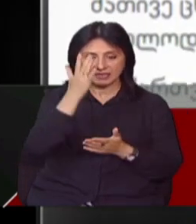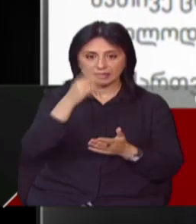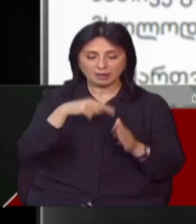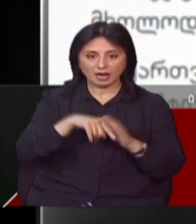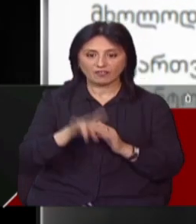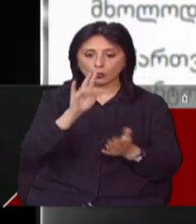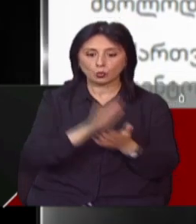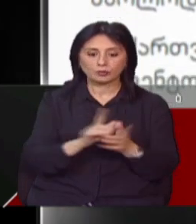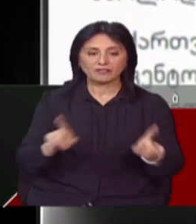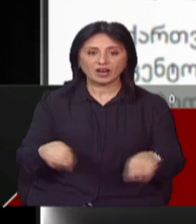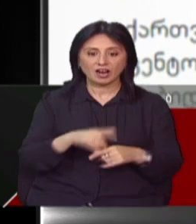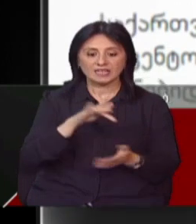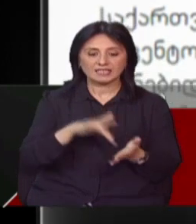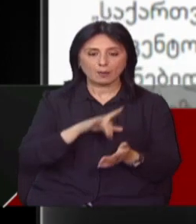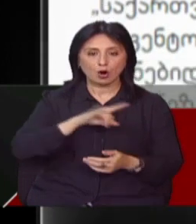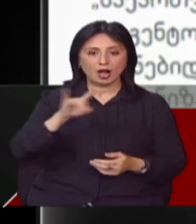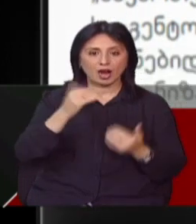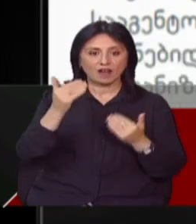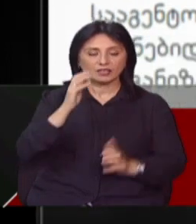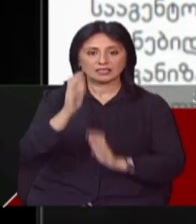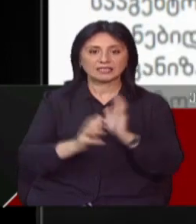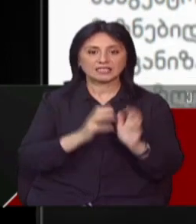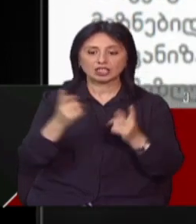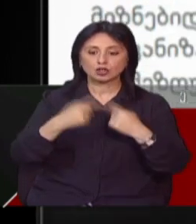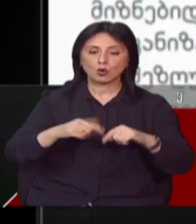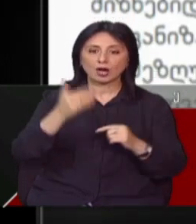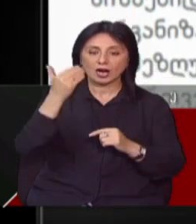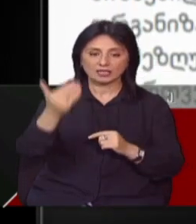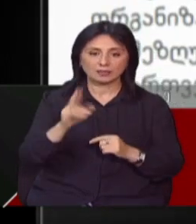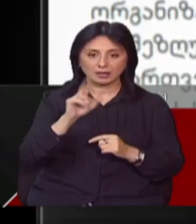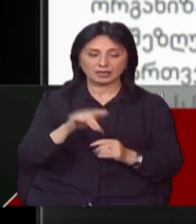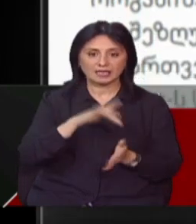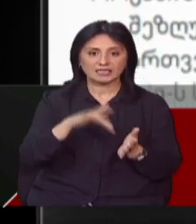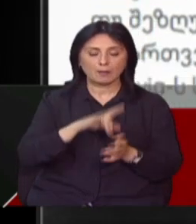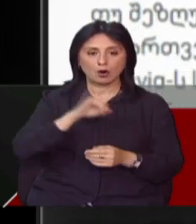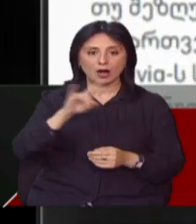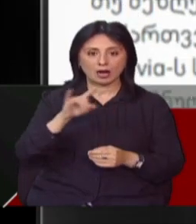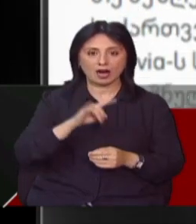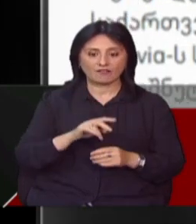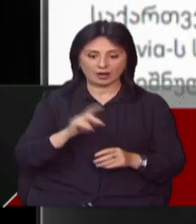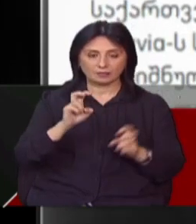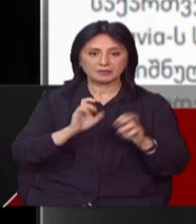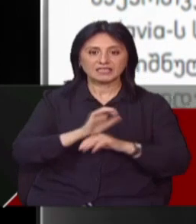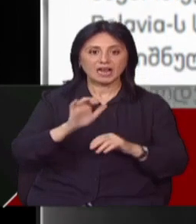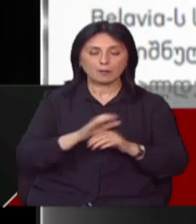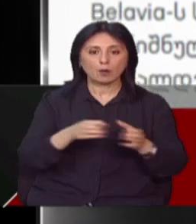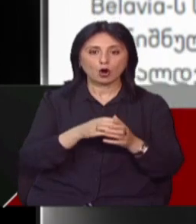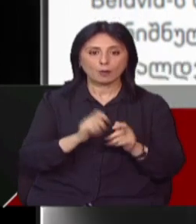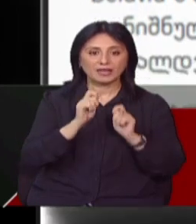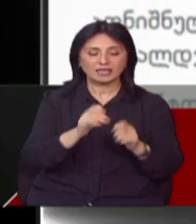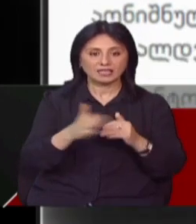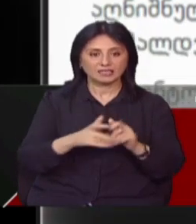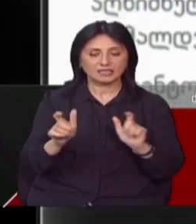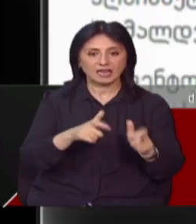გამომდინარე მუდმივად ახორციელებს სამოქალაქო ავიაციის საერთაშორისო ორგანიზაციებისა და სამოქალაქო ავიაციის წარმოებელი კომპანიების მიერ